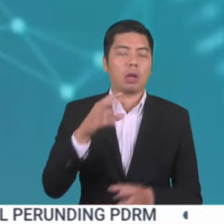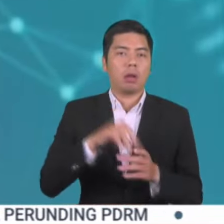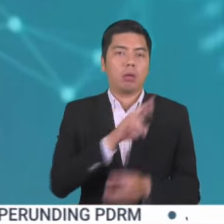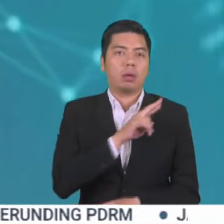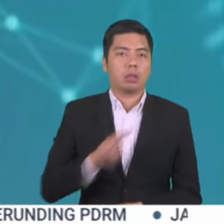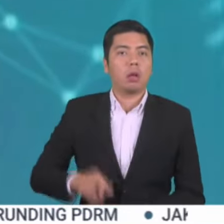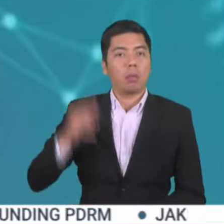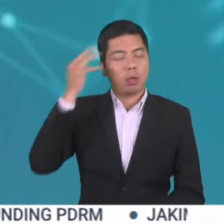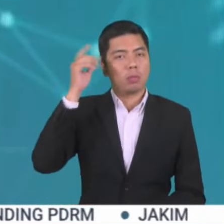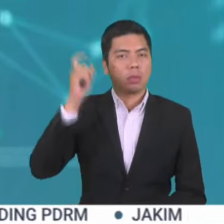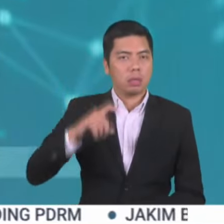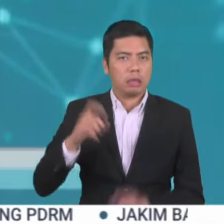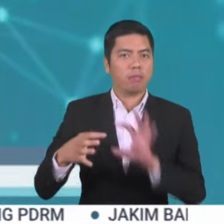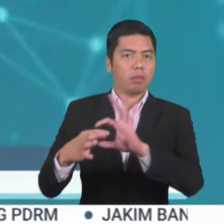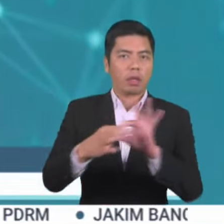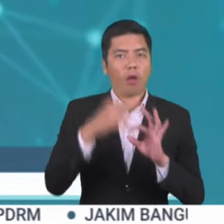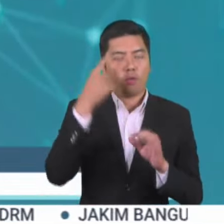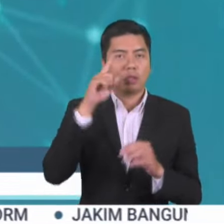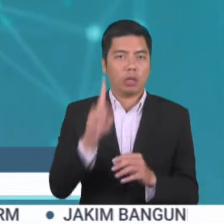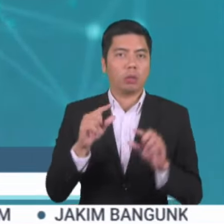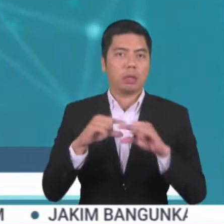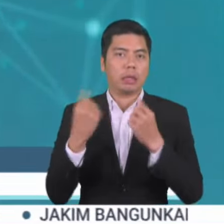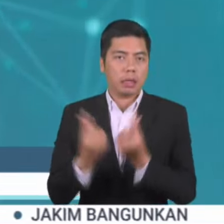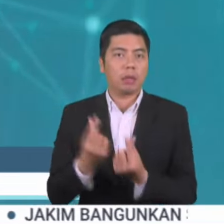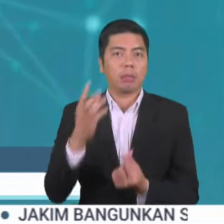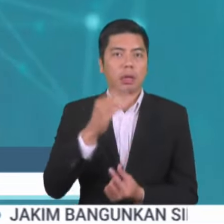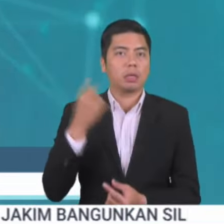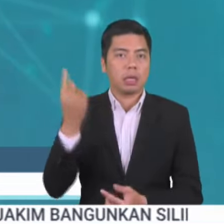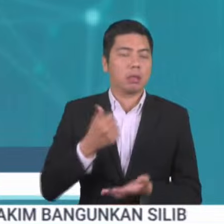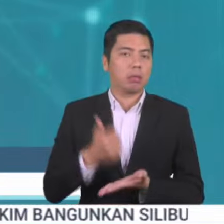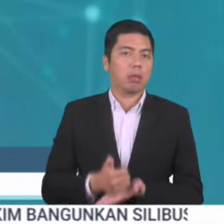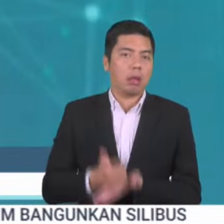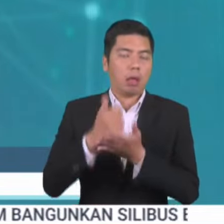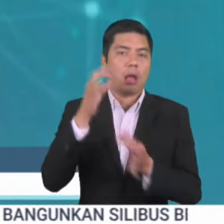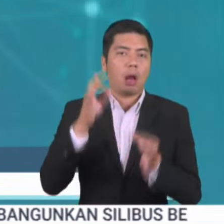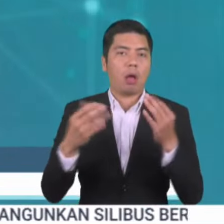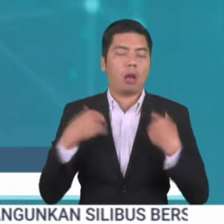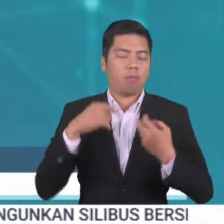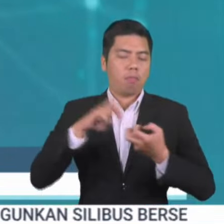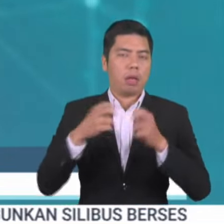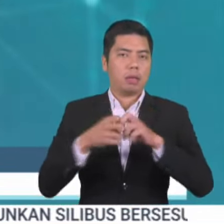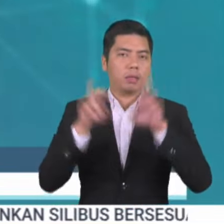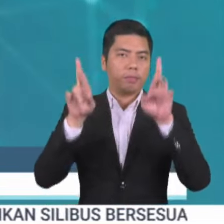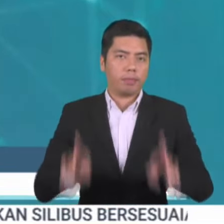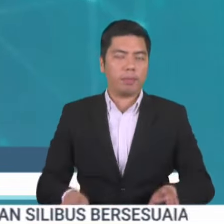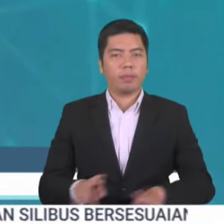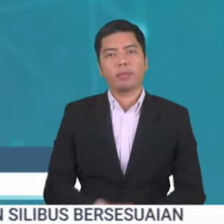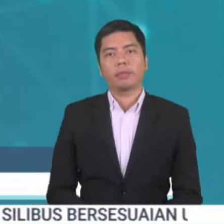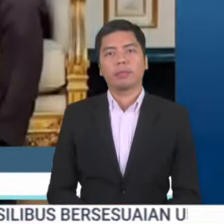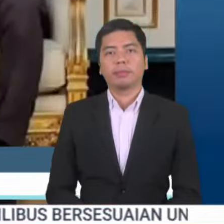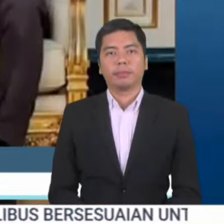mesti bekerjasama sebagai satu pasukan serta sentiasa membantu ketika berdepan sebarang permasalahan rakyat.